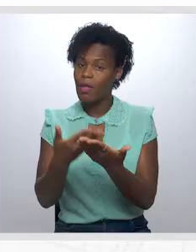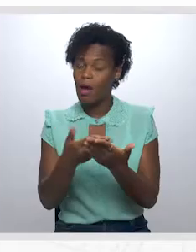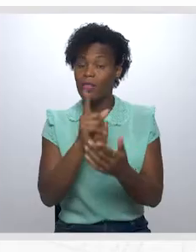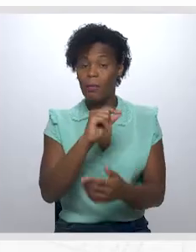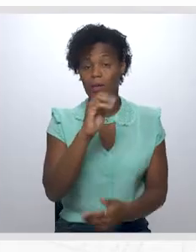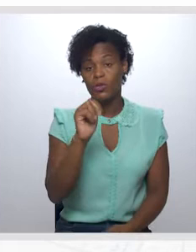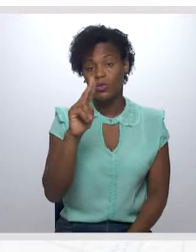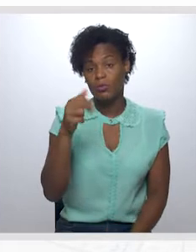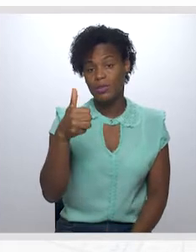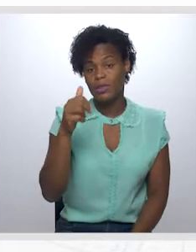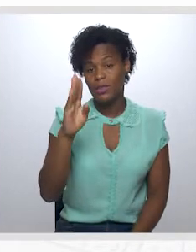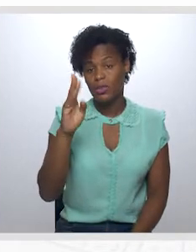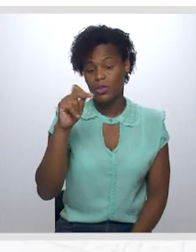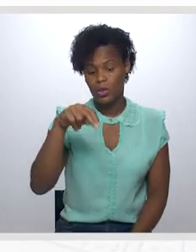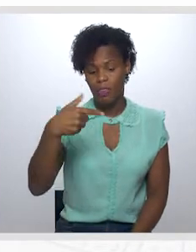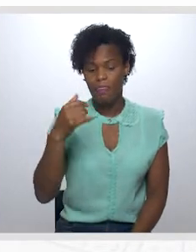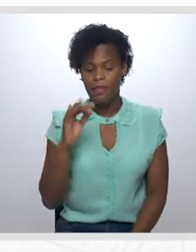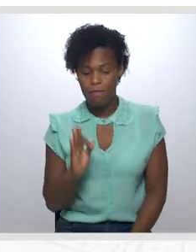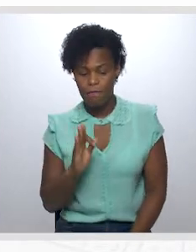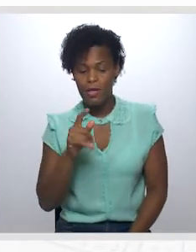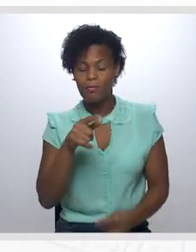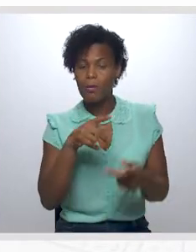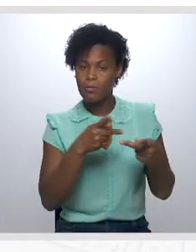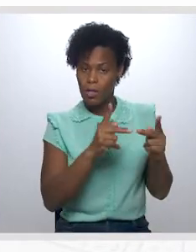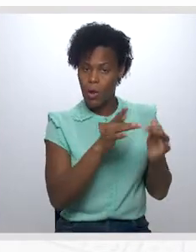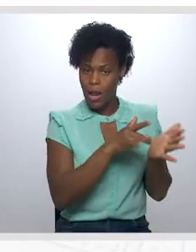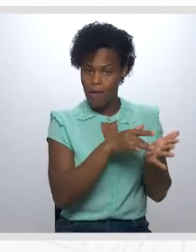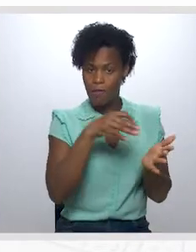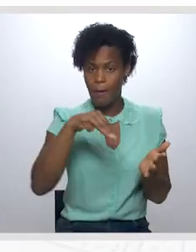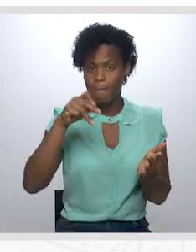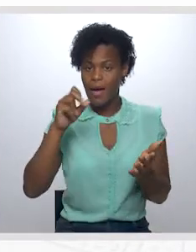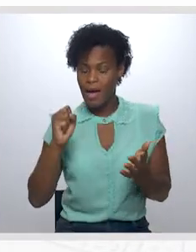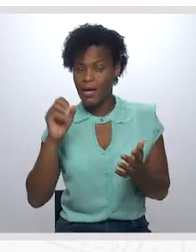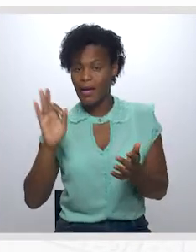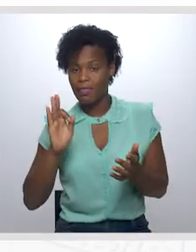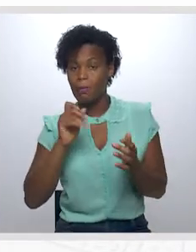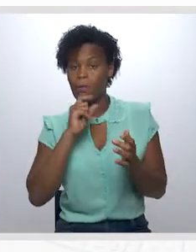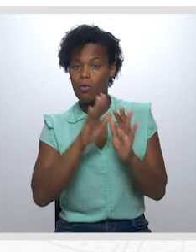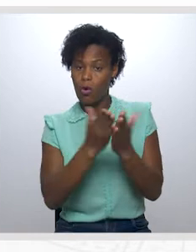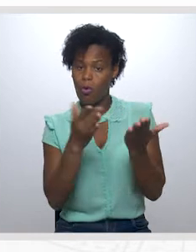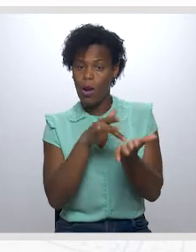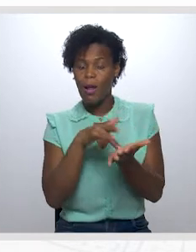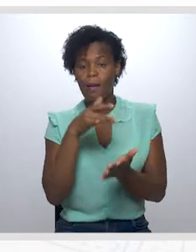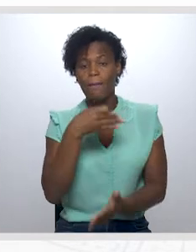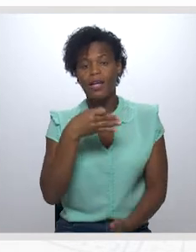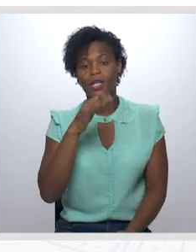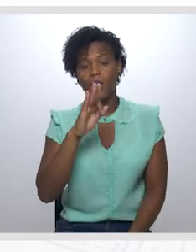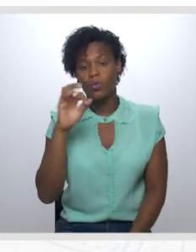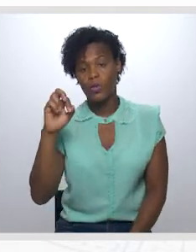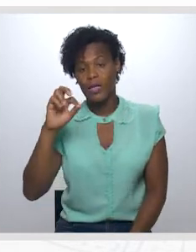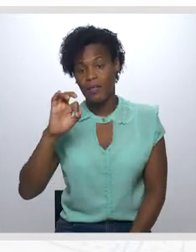subjonctif. Et si vous avez la méthode LEMA 4, vous pouvez ouvrir aux pages